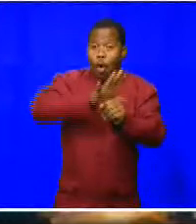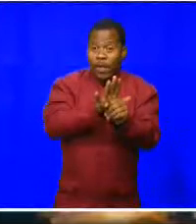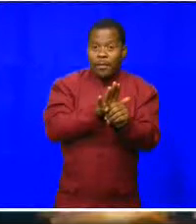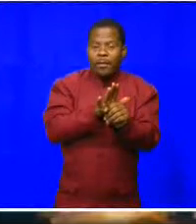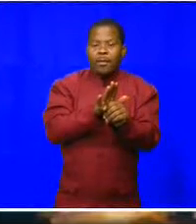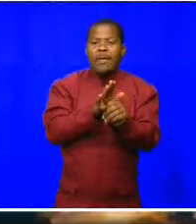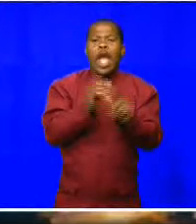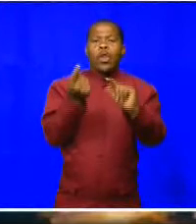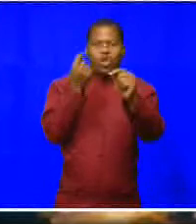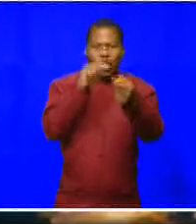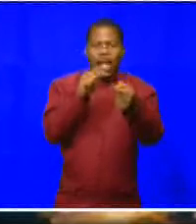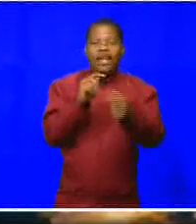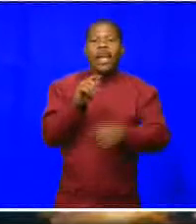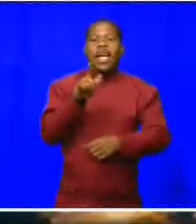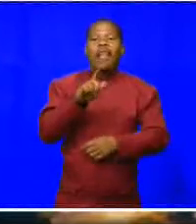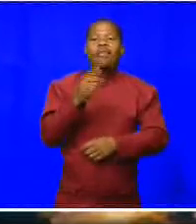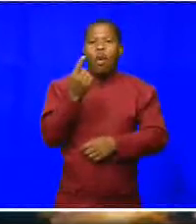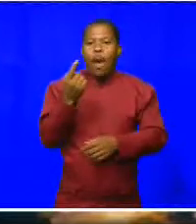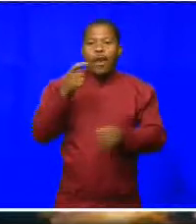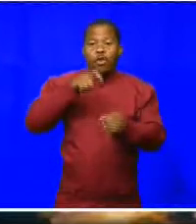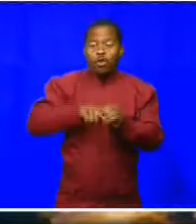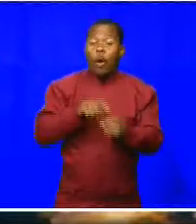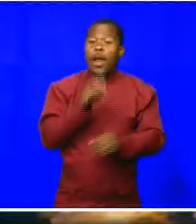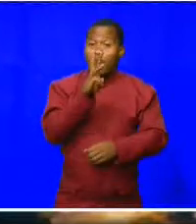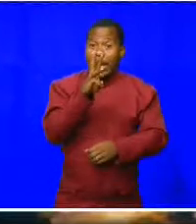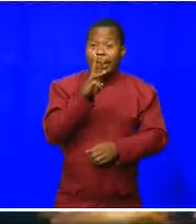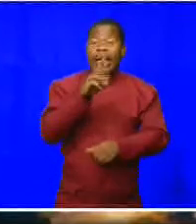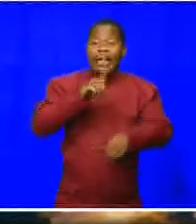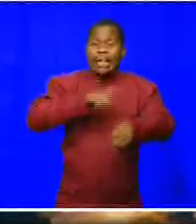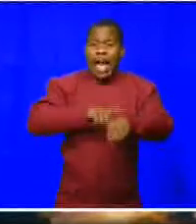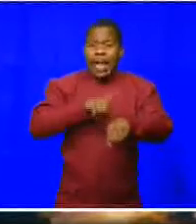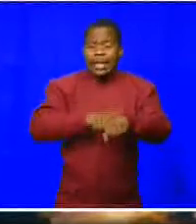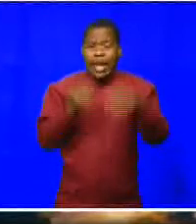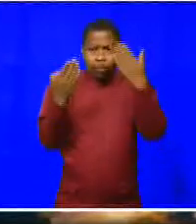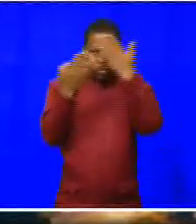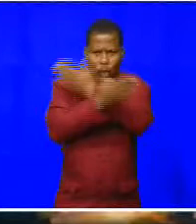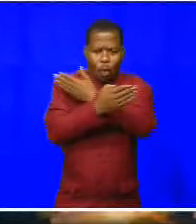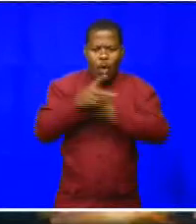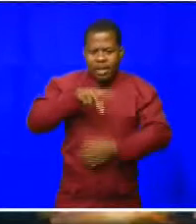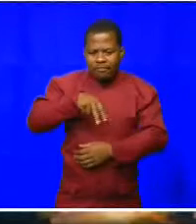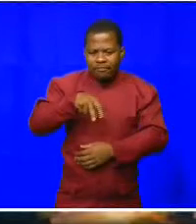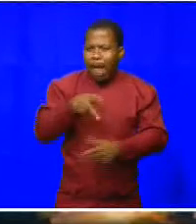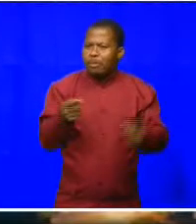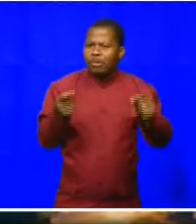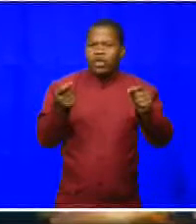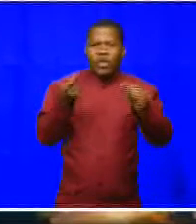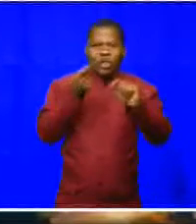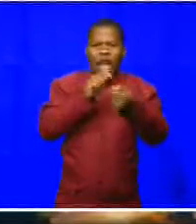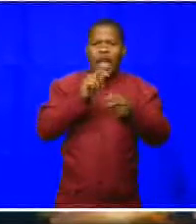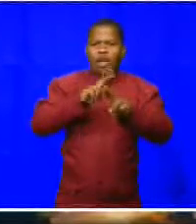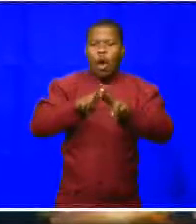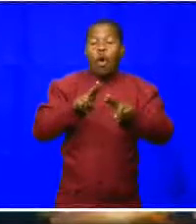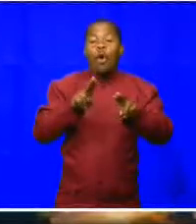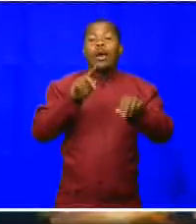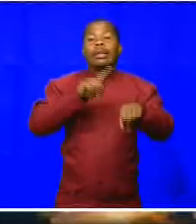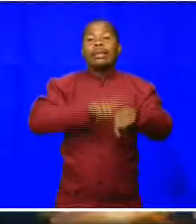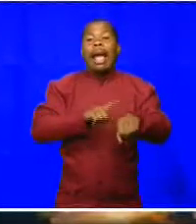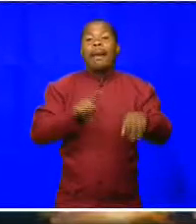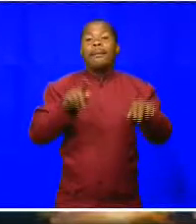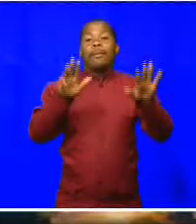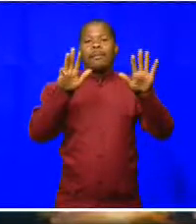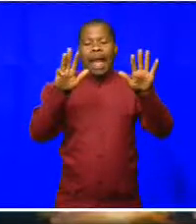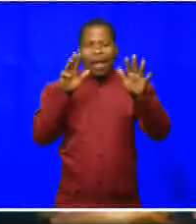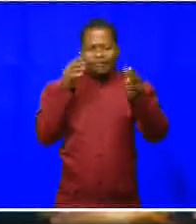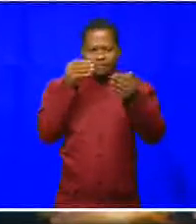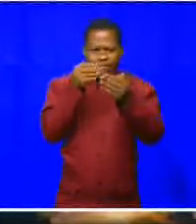selitawuba sesigabeni sekuqala. Sikhathi sekugcina kuhamba ebusuku asikashintshi solo mane yinsimbi yemfica kuya ensimbini